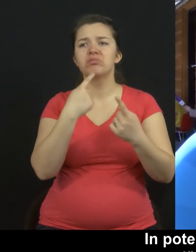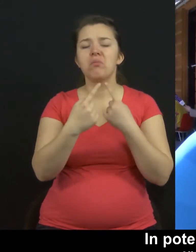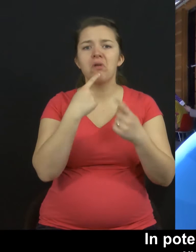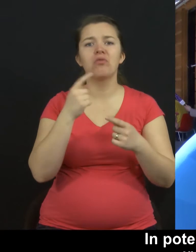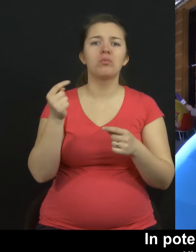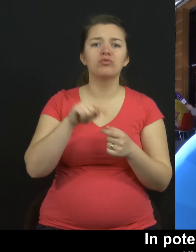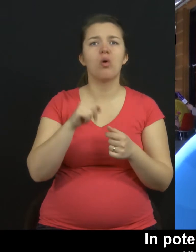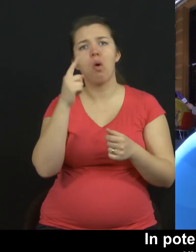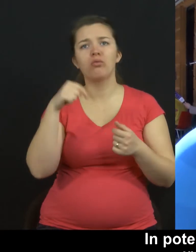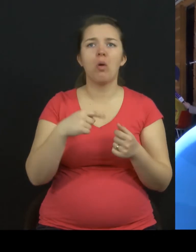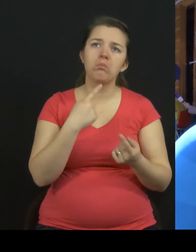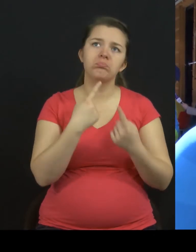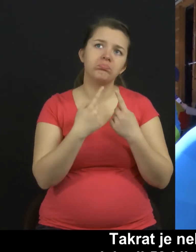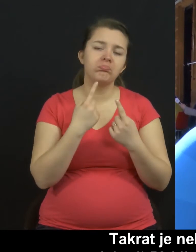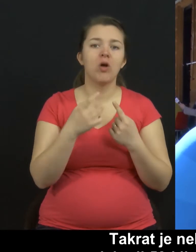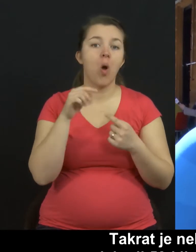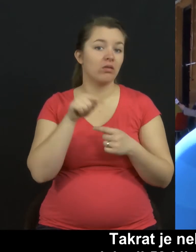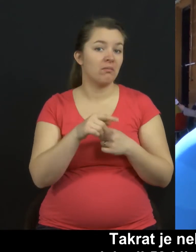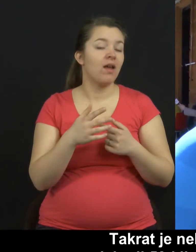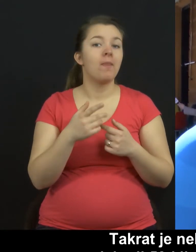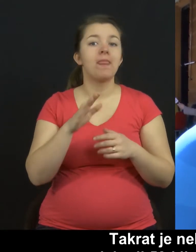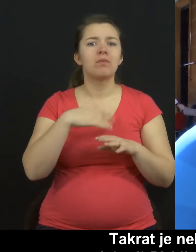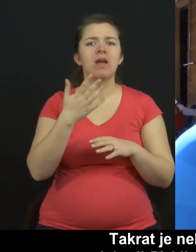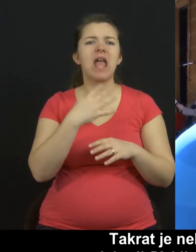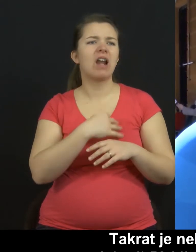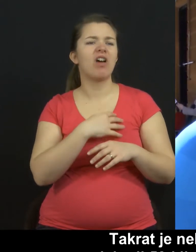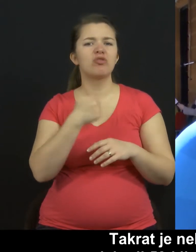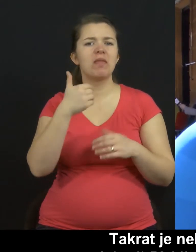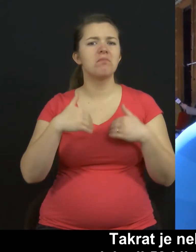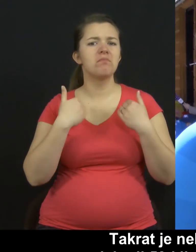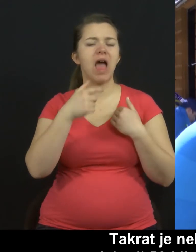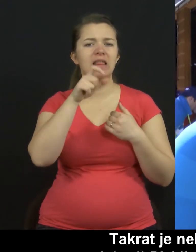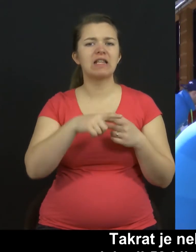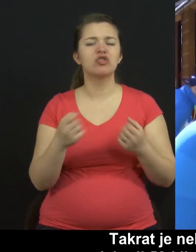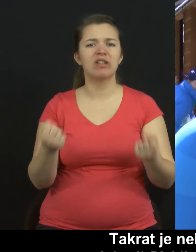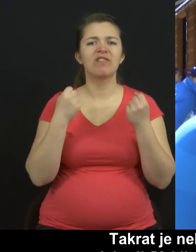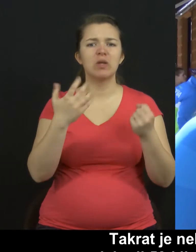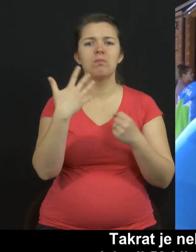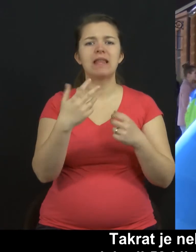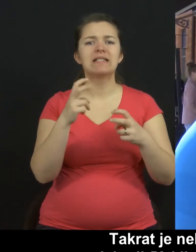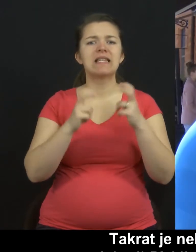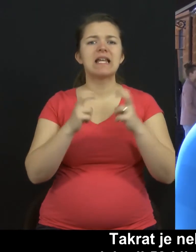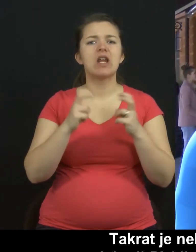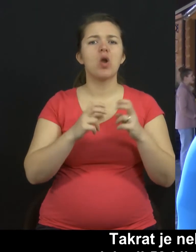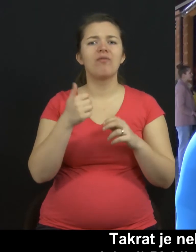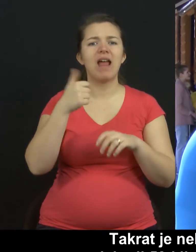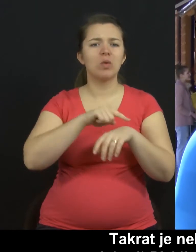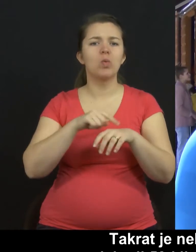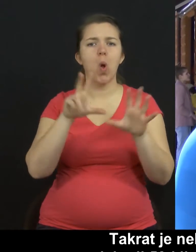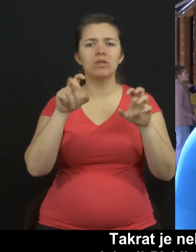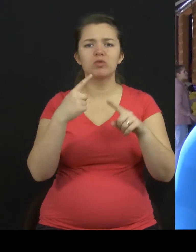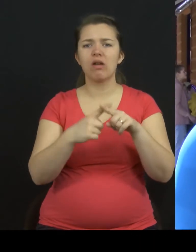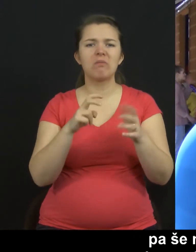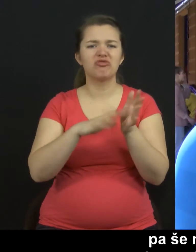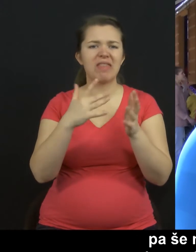debato prišlo gor dol. Jaz sem pač takrat na Hrvaškem je neki mladenič dvignil 50 kilo, v eni